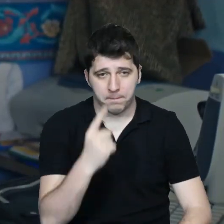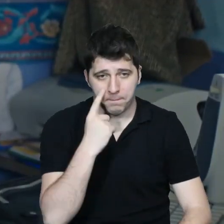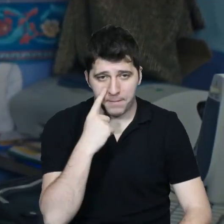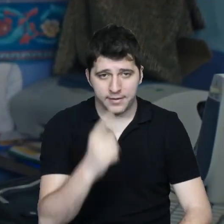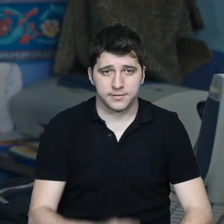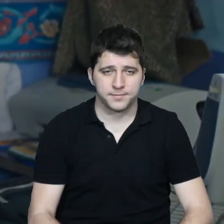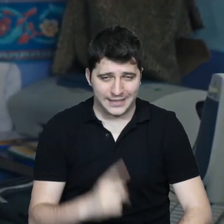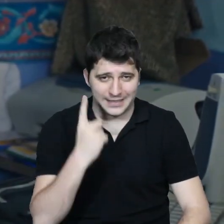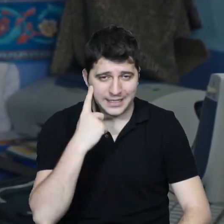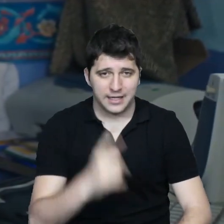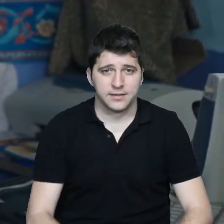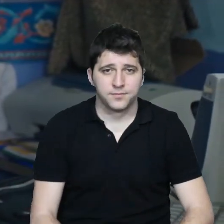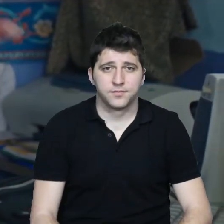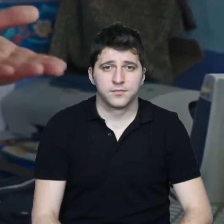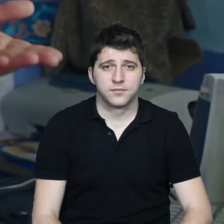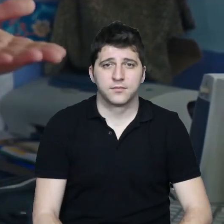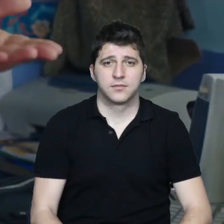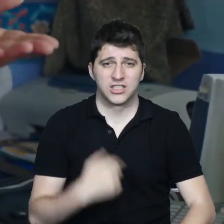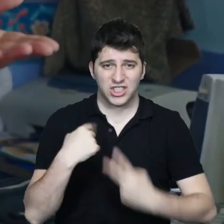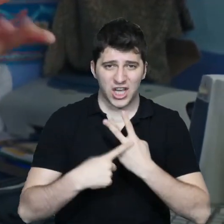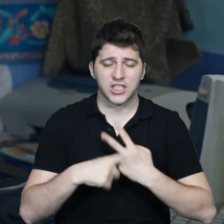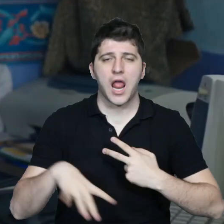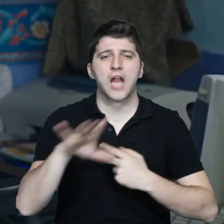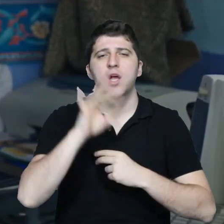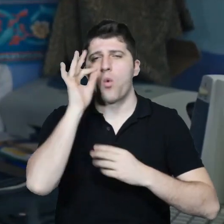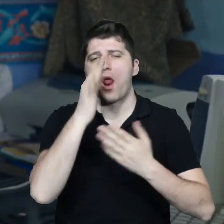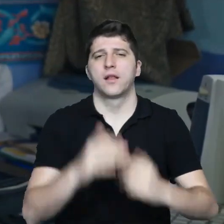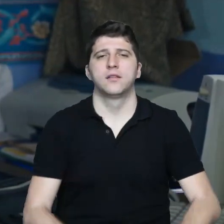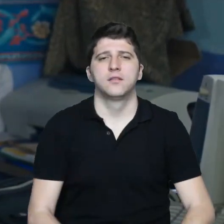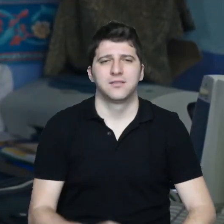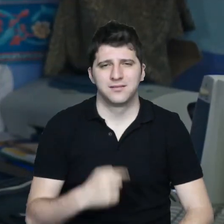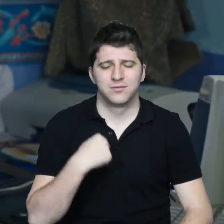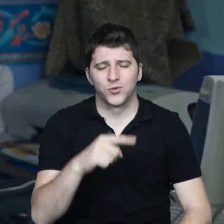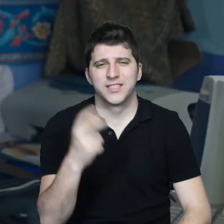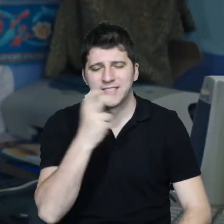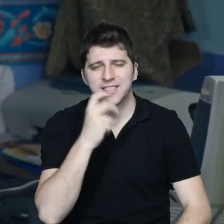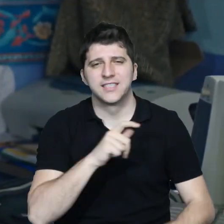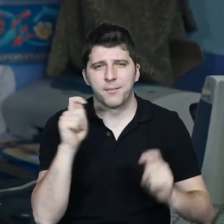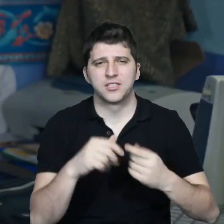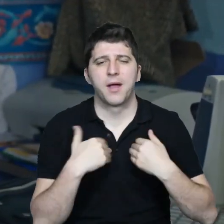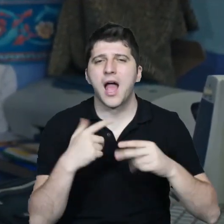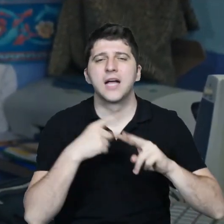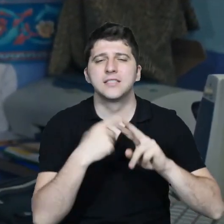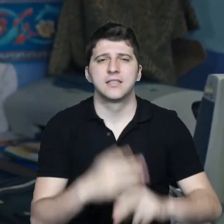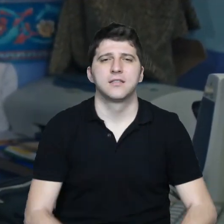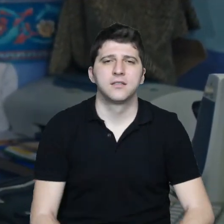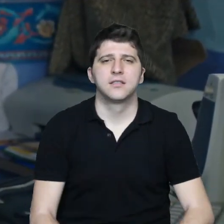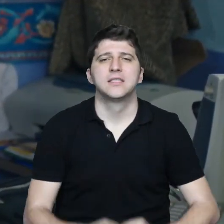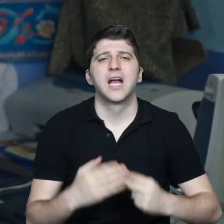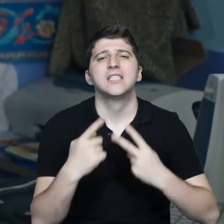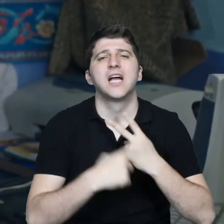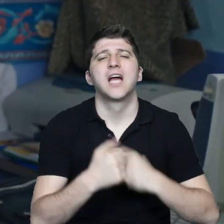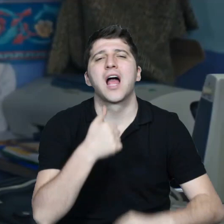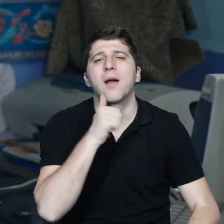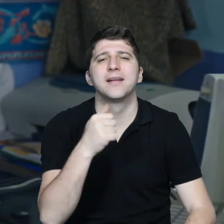bak, dinle şunu. Yaşarla her şey kolay. Ben bunu cıngıl yapacağım. He Aşil. Ya Yaşar abi,